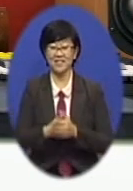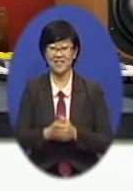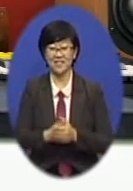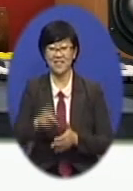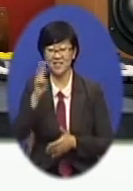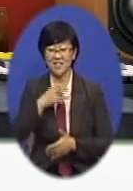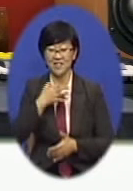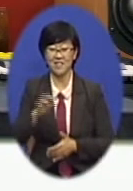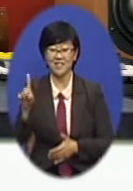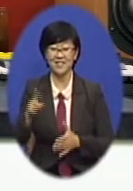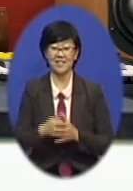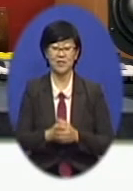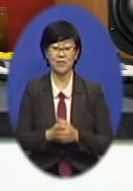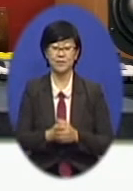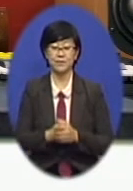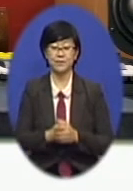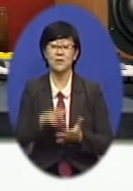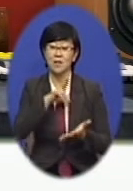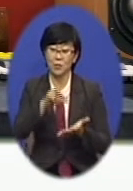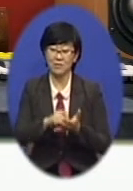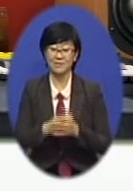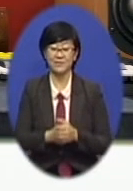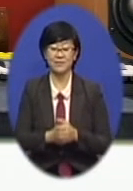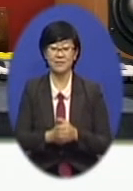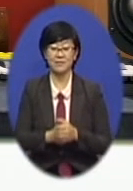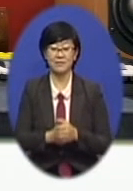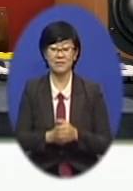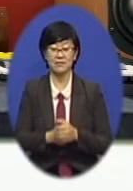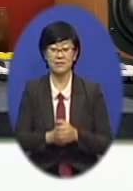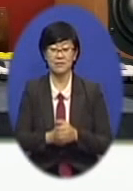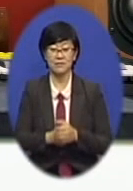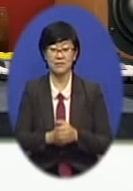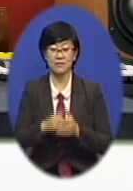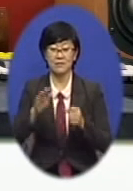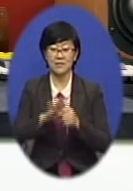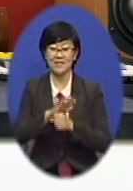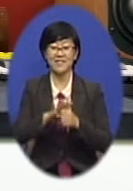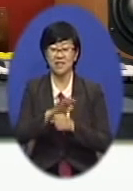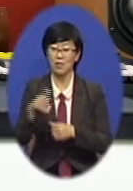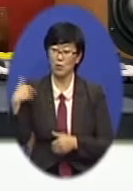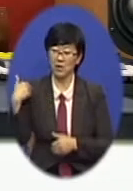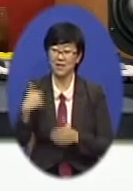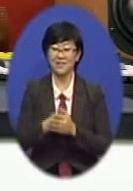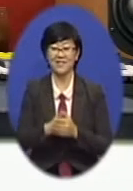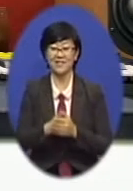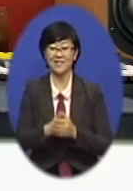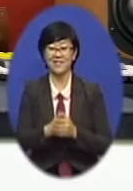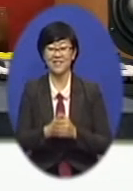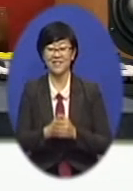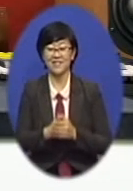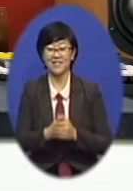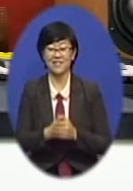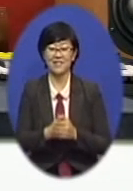노래 불러주시겠어요? 아, 그 한번 될지언될지는 잘 모르는데 그 현자 씨의 사랑을 몰랐네. 아,